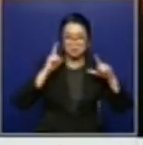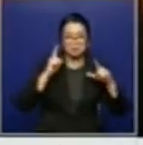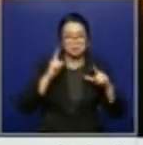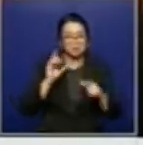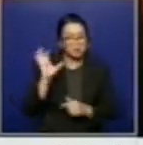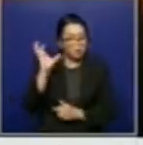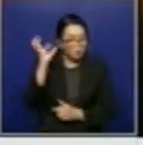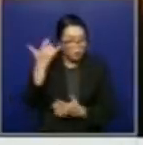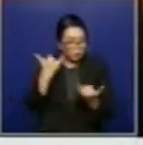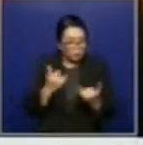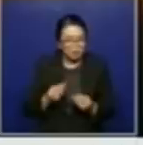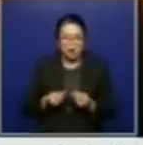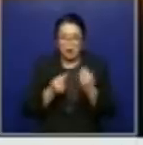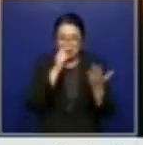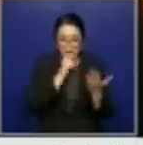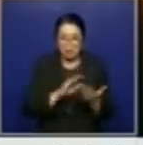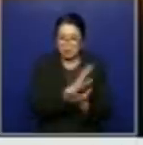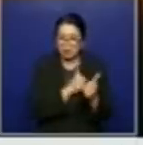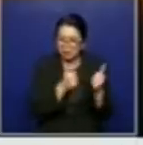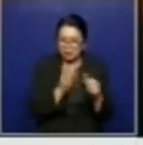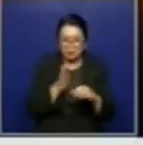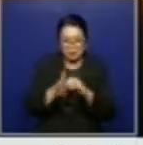โลกฮะที่เขายกย่องฮะมังคุ